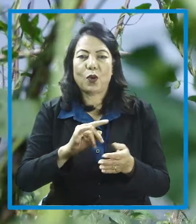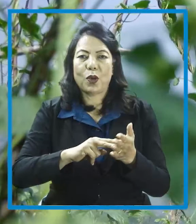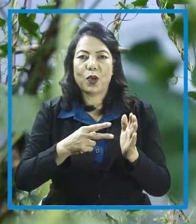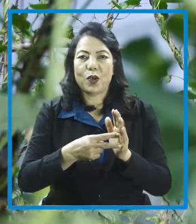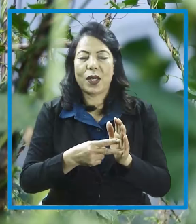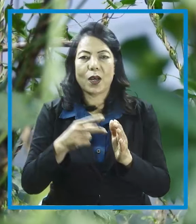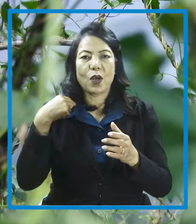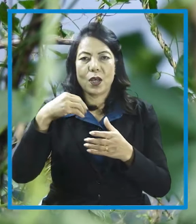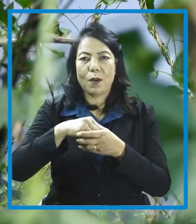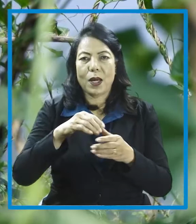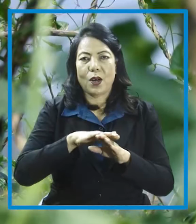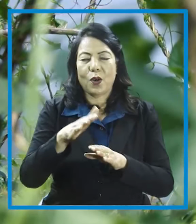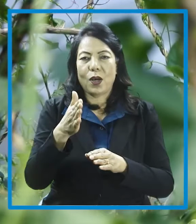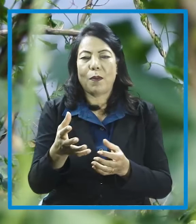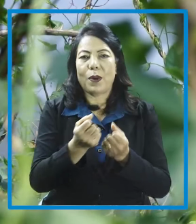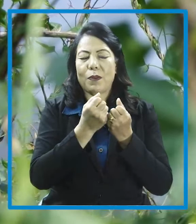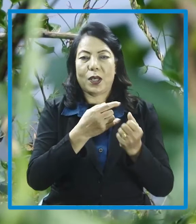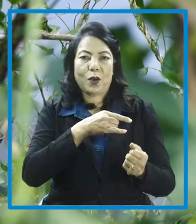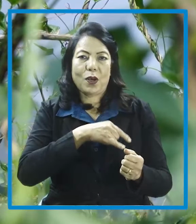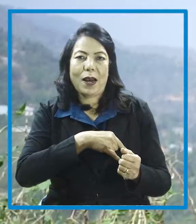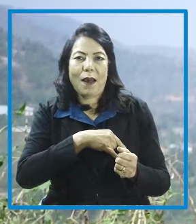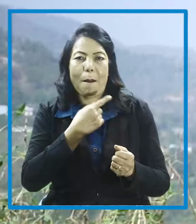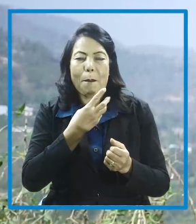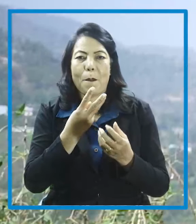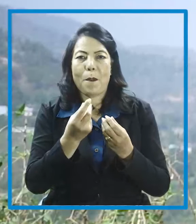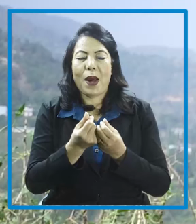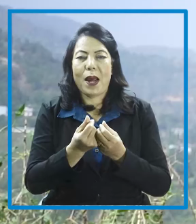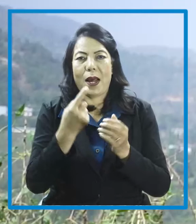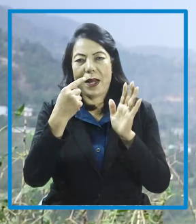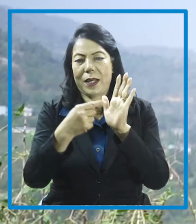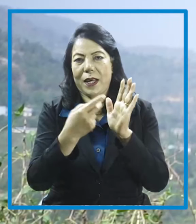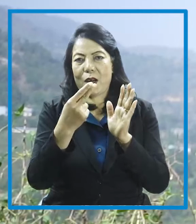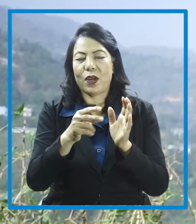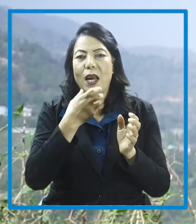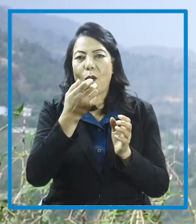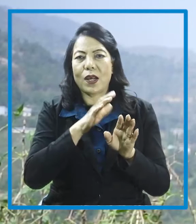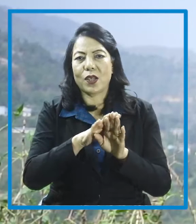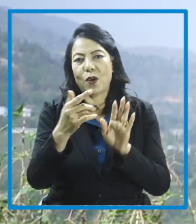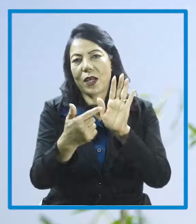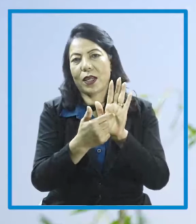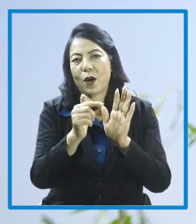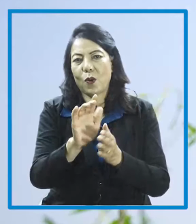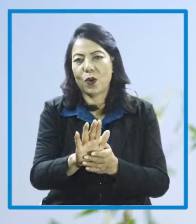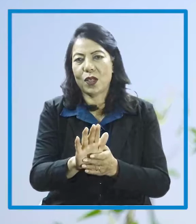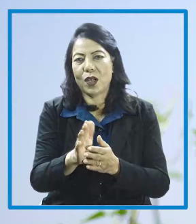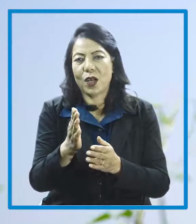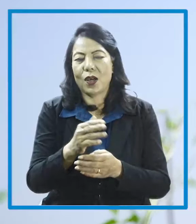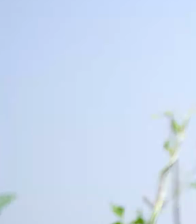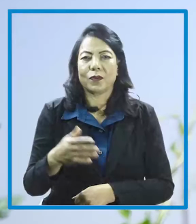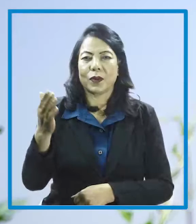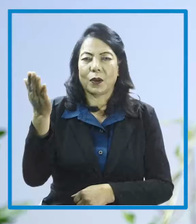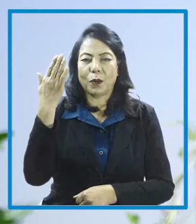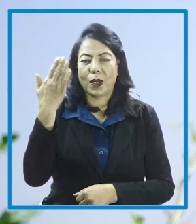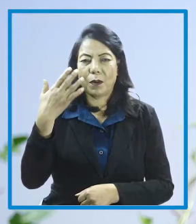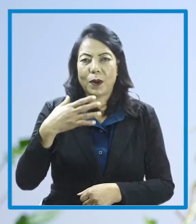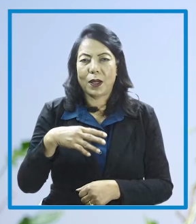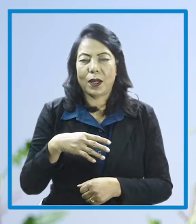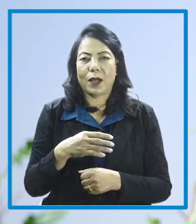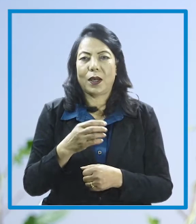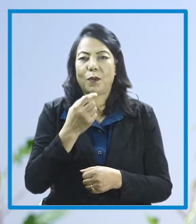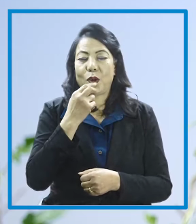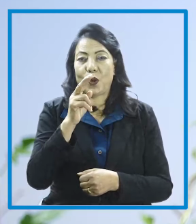उपलब्धिहरू परियोजनाका सहभागीहरूले प्राप्त गरेका लाभमा प्रतिबिम्बित भएको यी आवाजहरूले देखाउँछन् पहिला